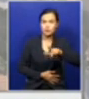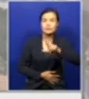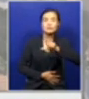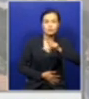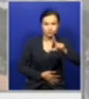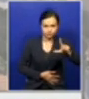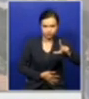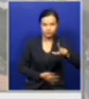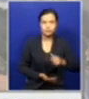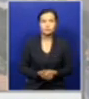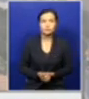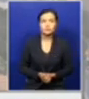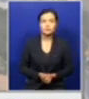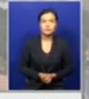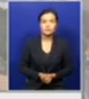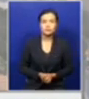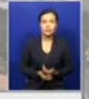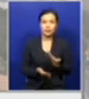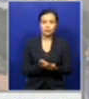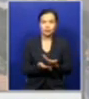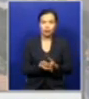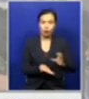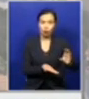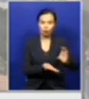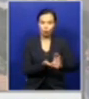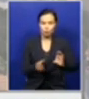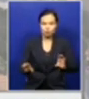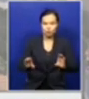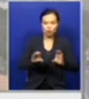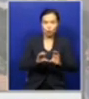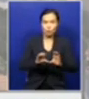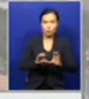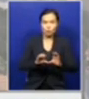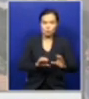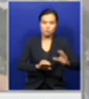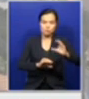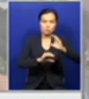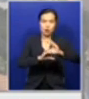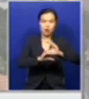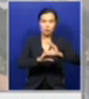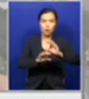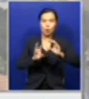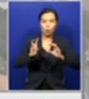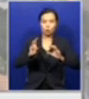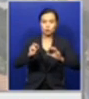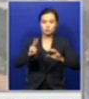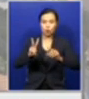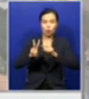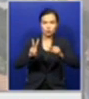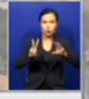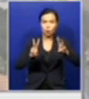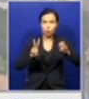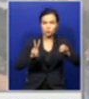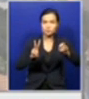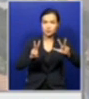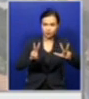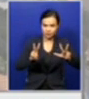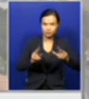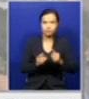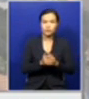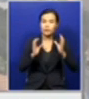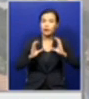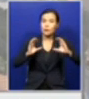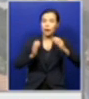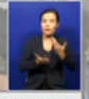ทถ้ารวมงบประมาณนะคะที่จัดสรรเพิ่มเติมในปี2562ถึงปี2563ค่ะรัฐบาลใช้ง